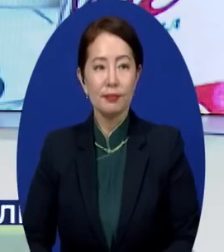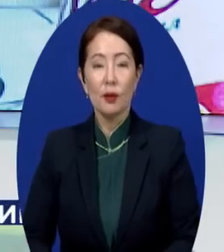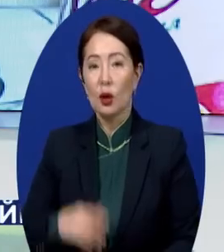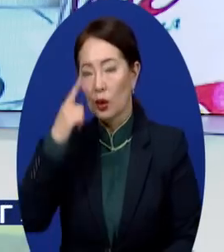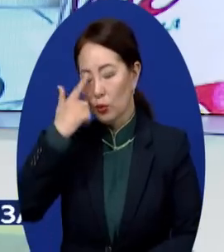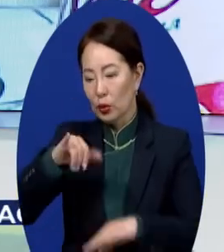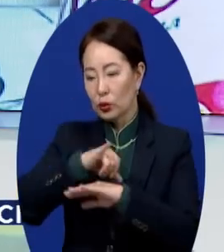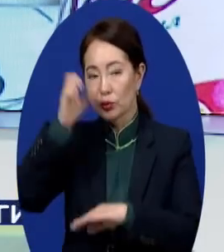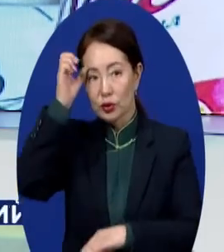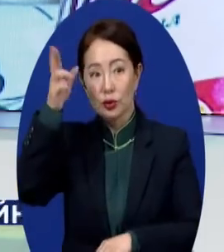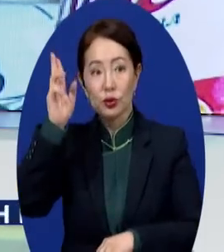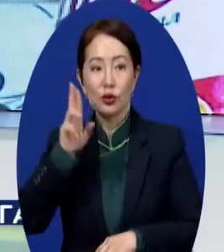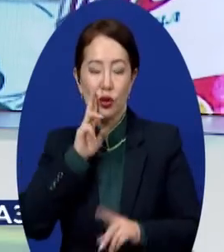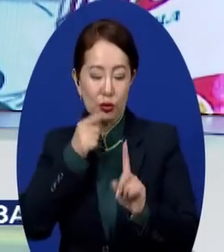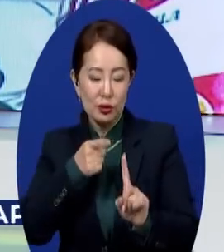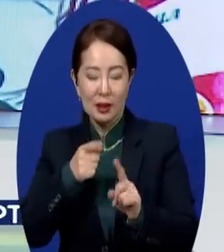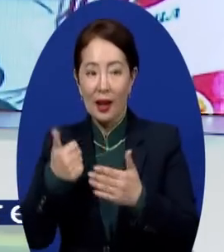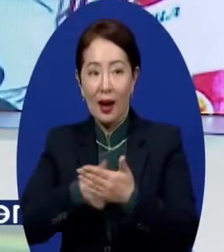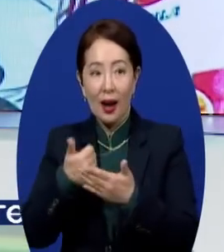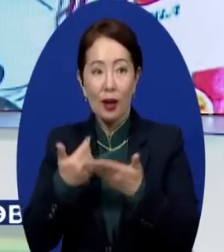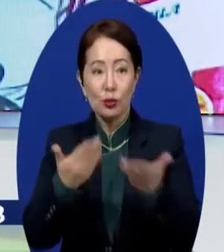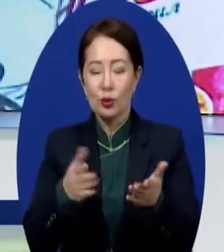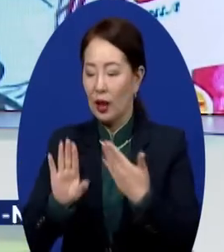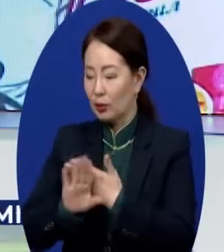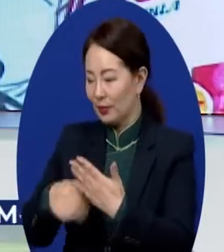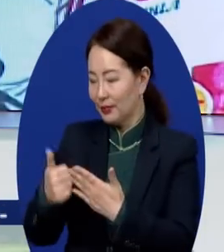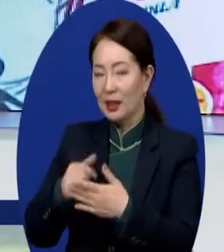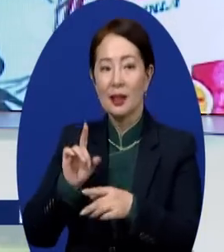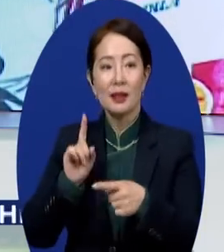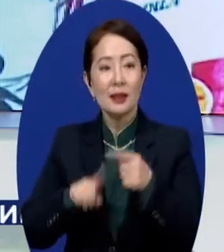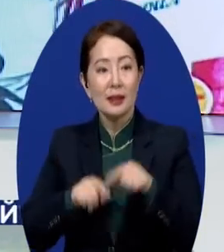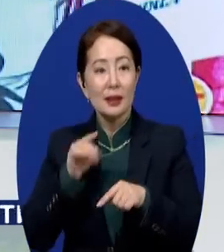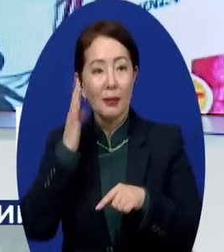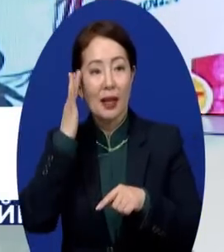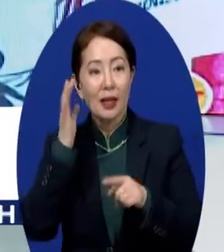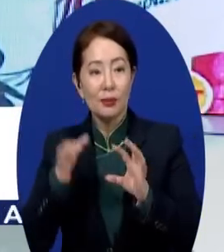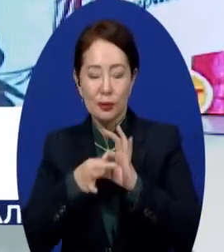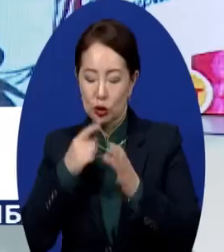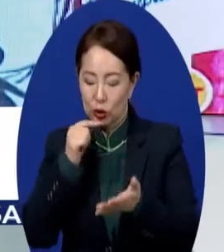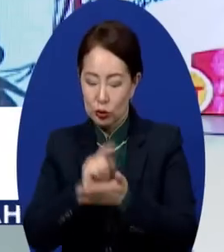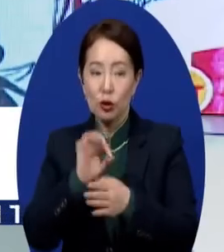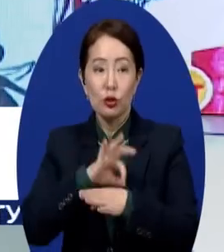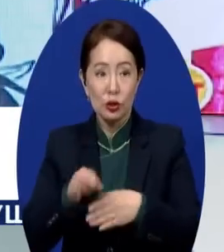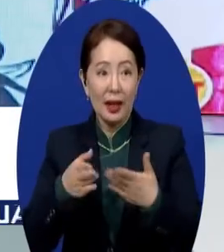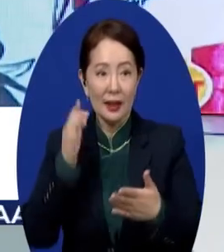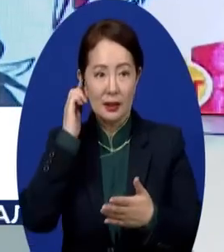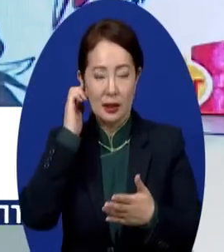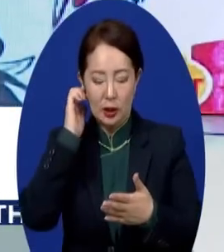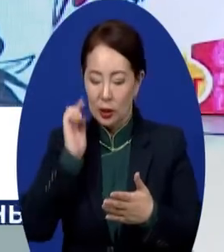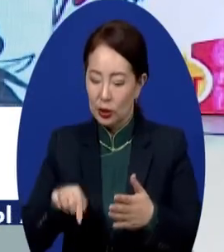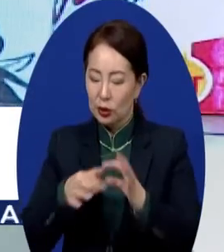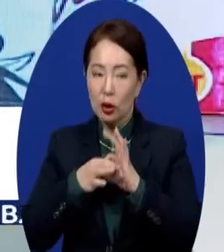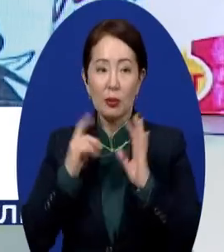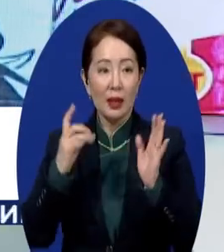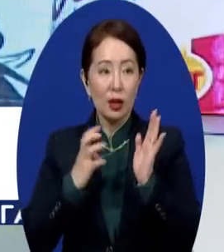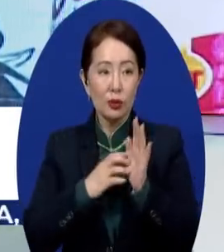Монгол улсын ерөнхийлөгч хүнсний хангамж аюулгүй байдлын талаар авах зарим арга хэмжээний тухай тогтоолын төслийг боловсруулсан. Энэ хүрээнд 19 нэр төрлийн